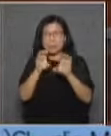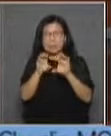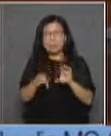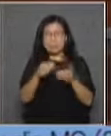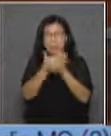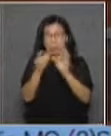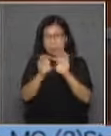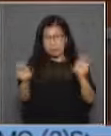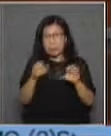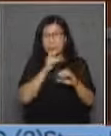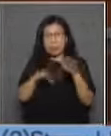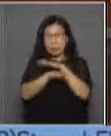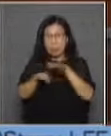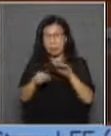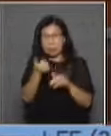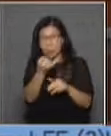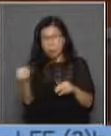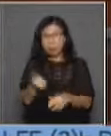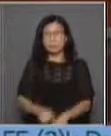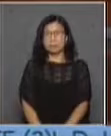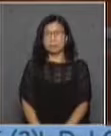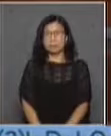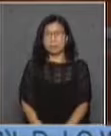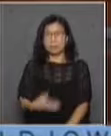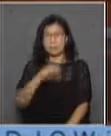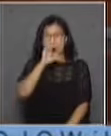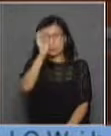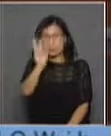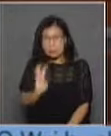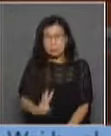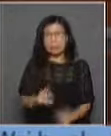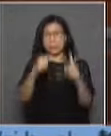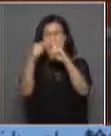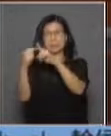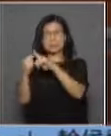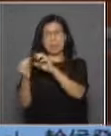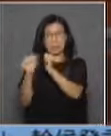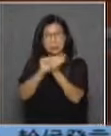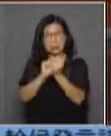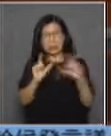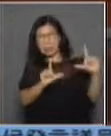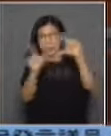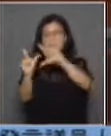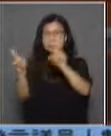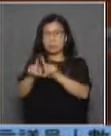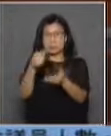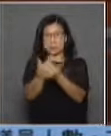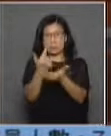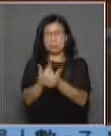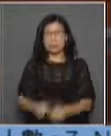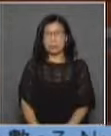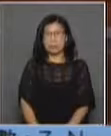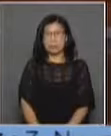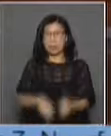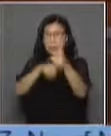料同埋個安全度，食水係市民賴以為生的主要的一個的基